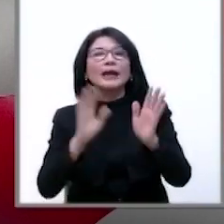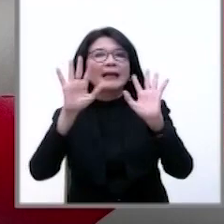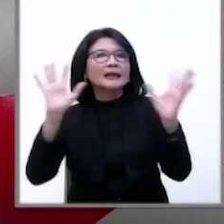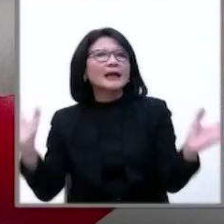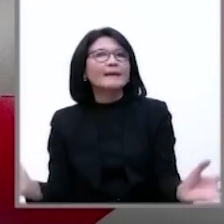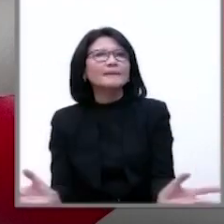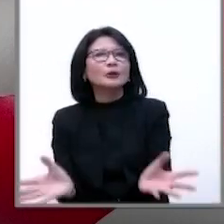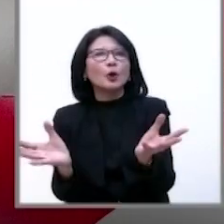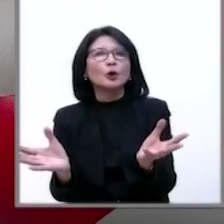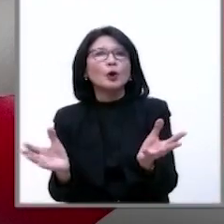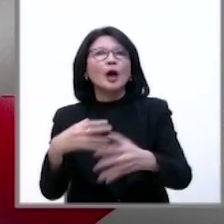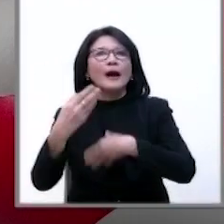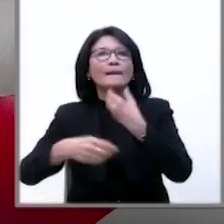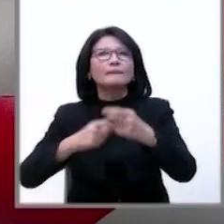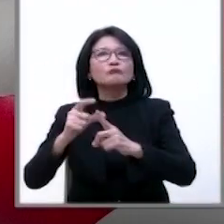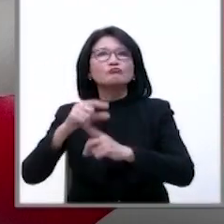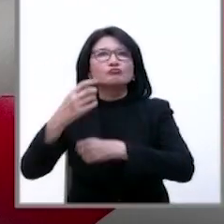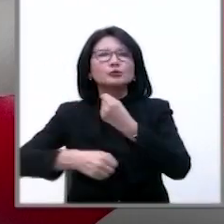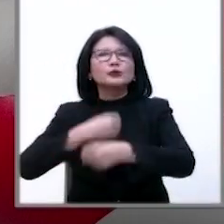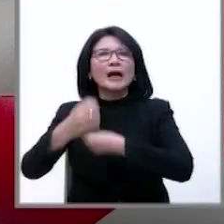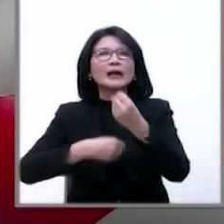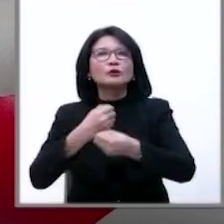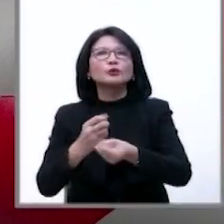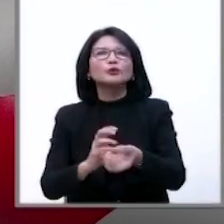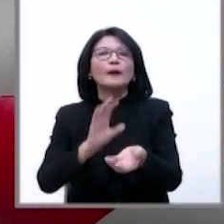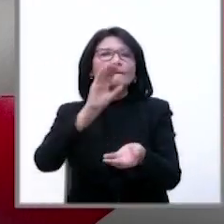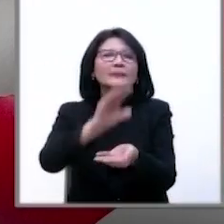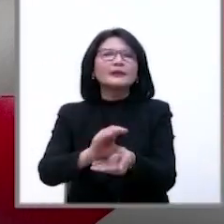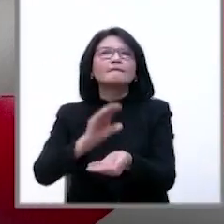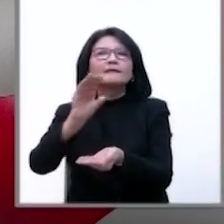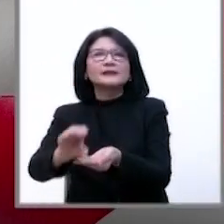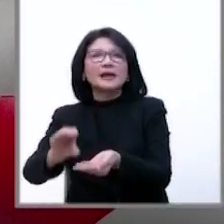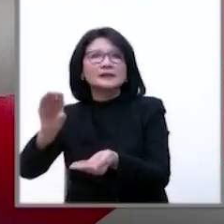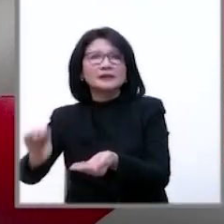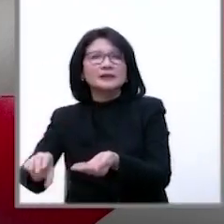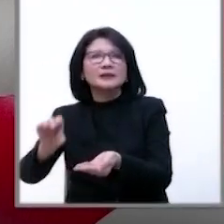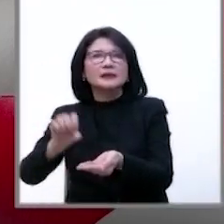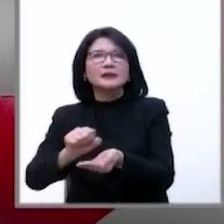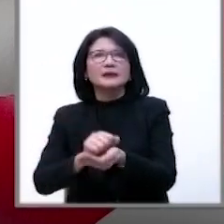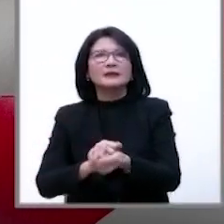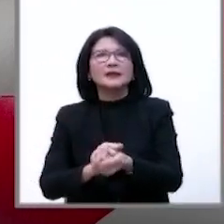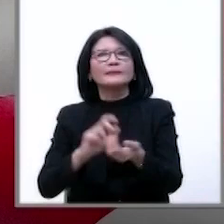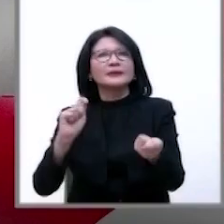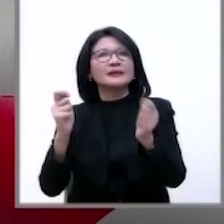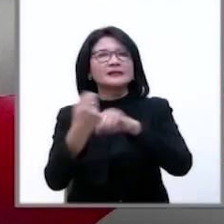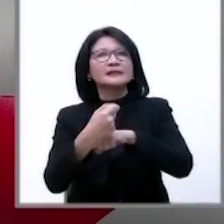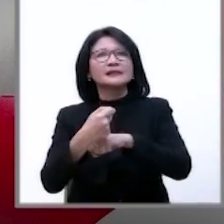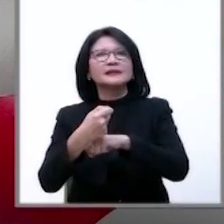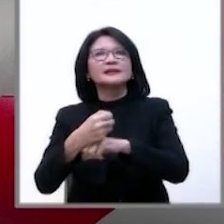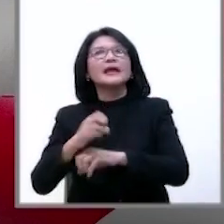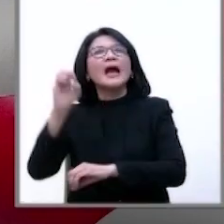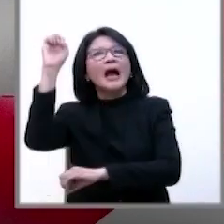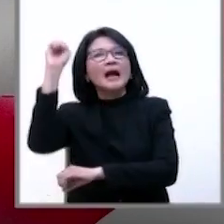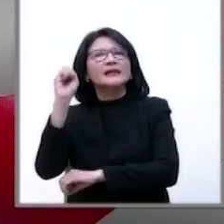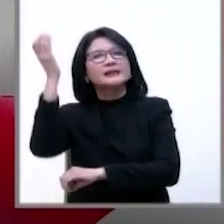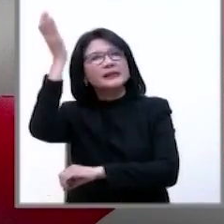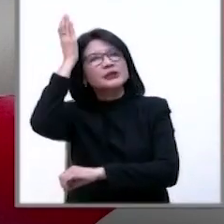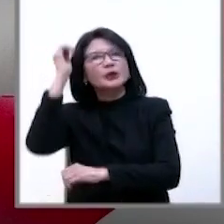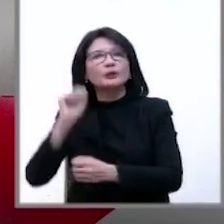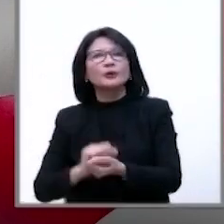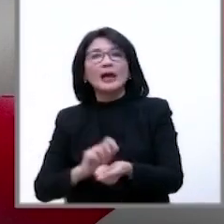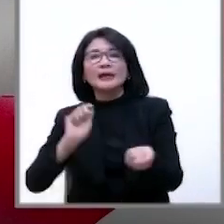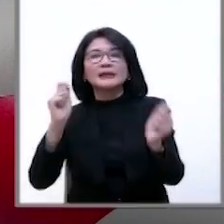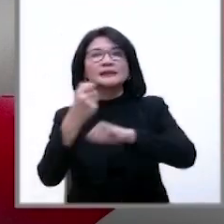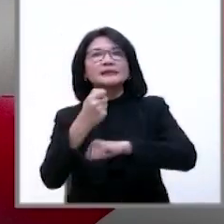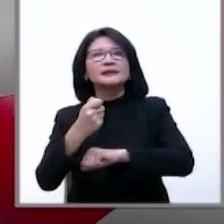ee perusahaan-perusahaan untuk berinvestasi di bidang eh transisi energi hijau transisi menuju